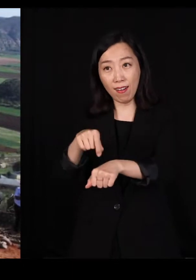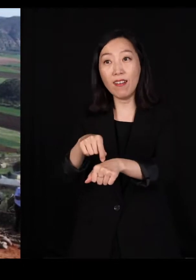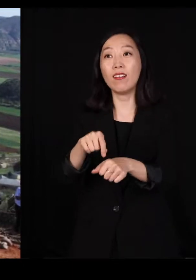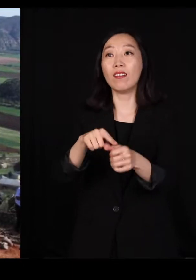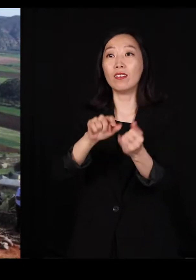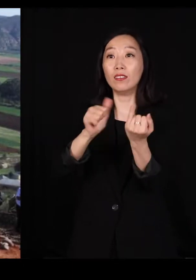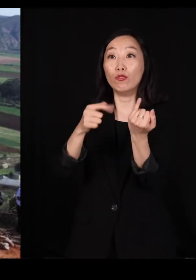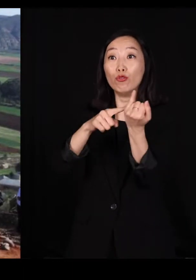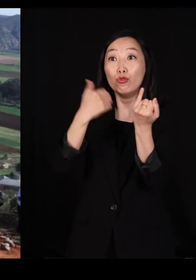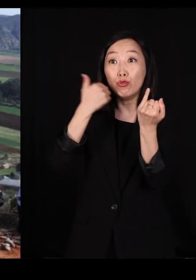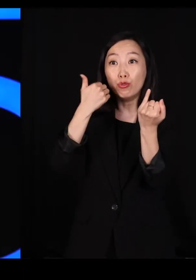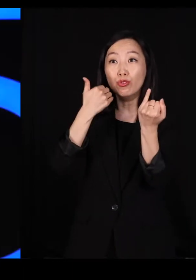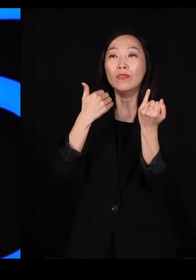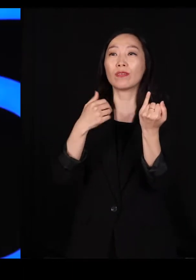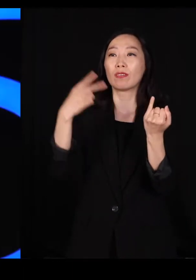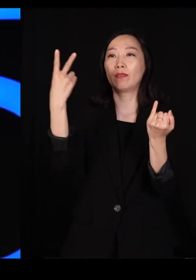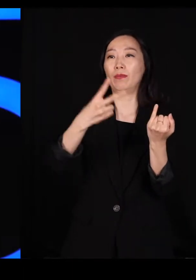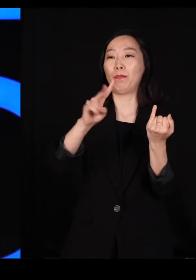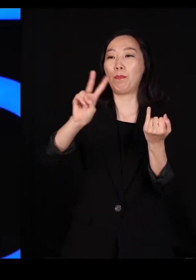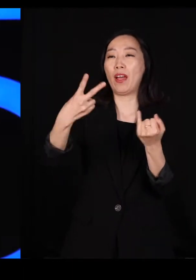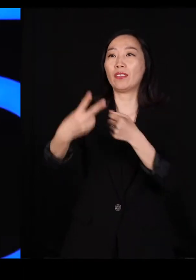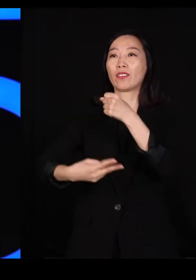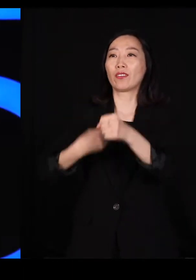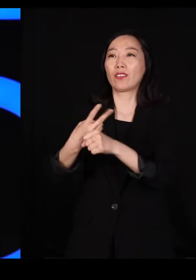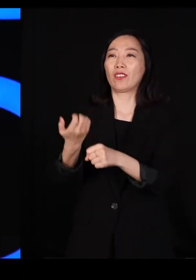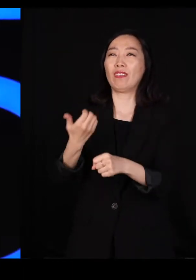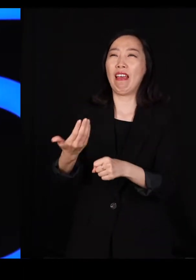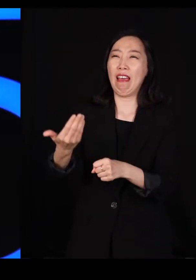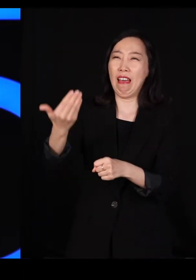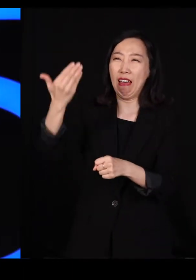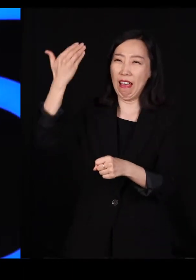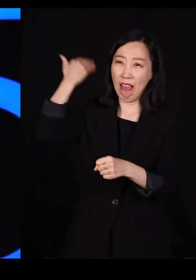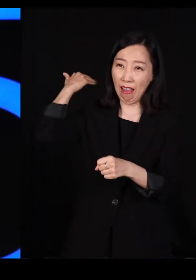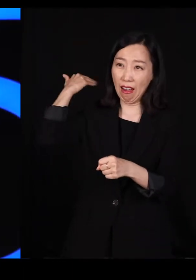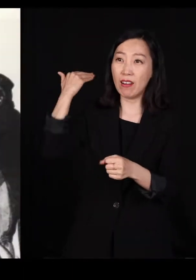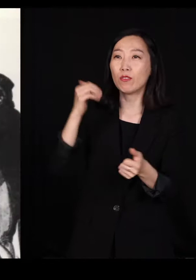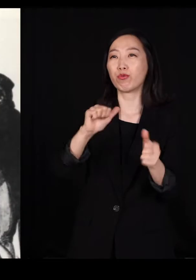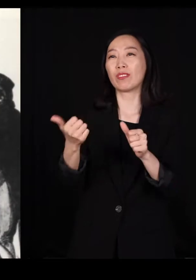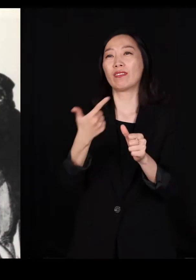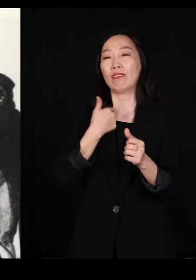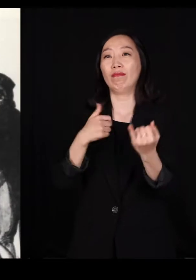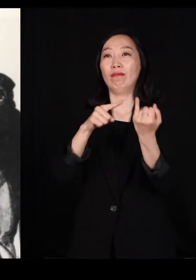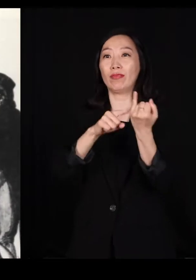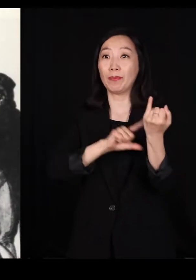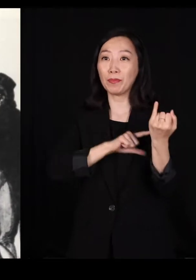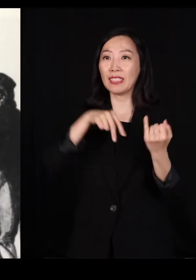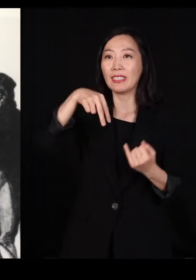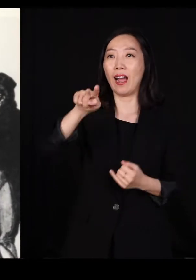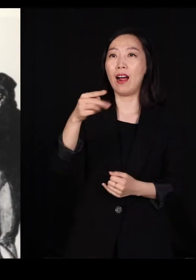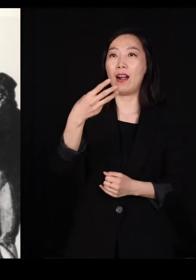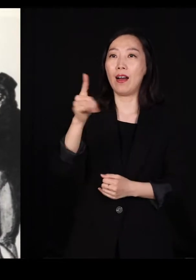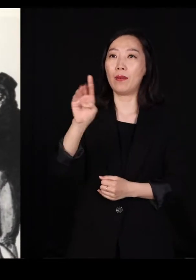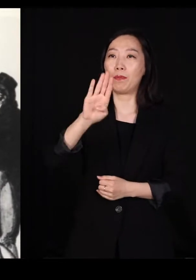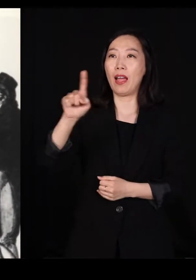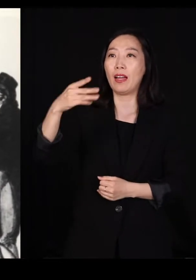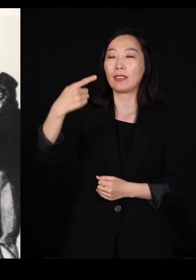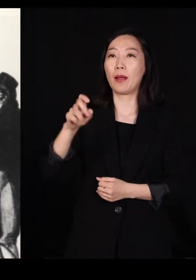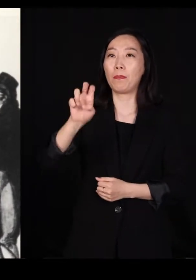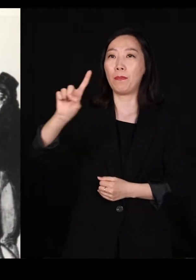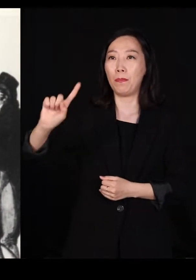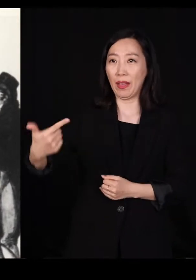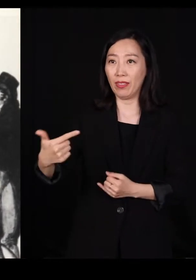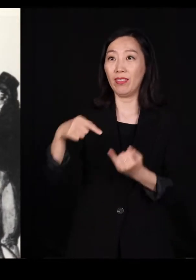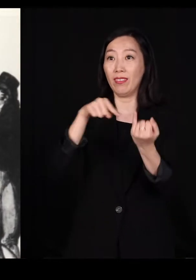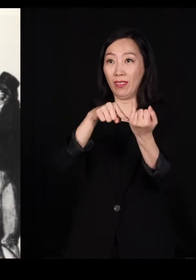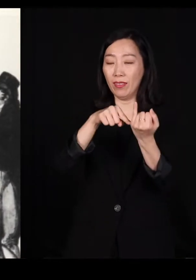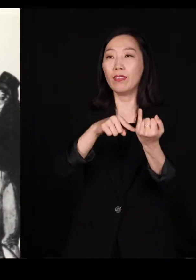그 주인공은 200여 년 전에 돌아가신 분인데 에, 사라 바트만이라는 여성이었습니다.